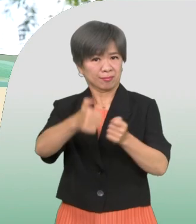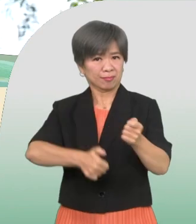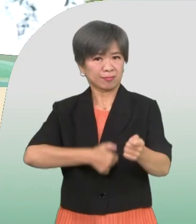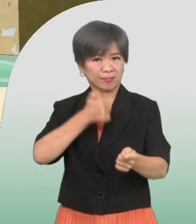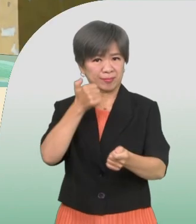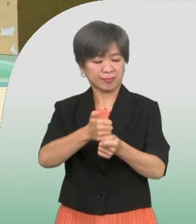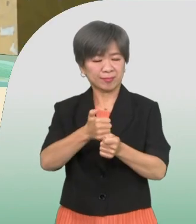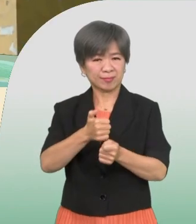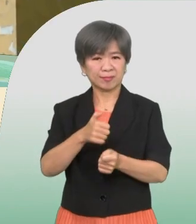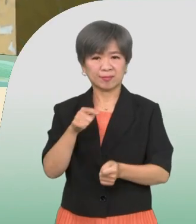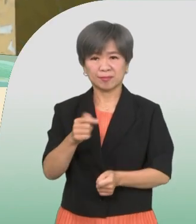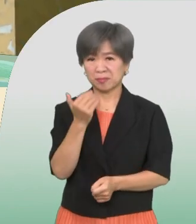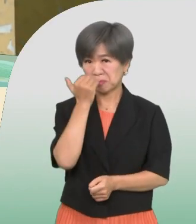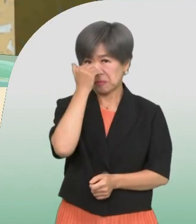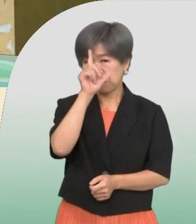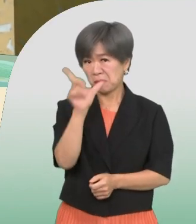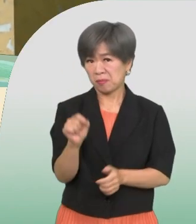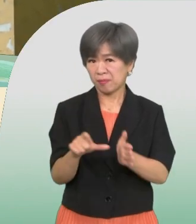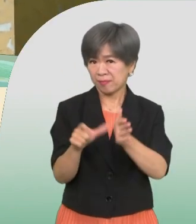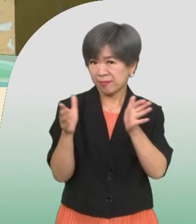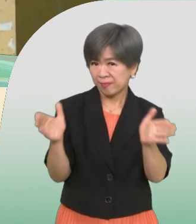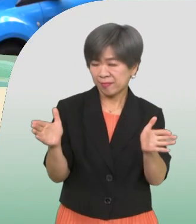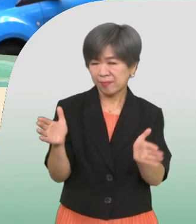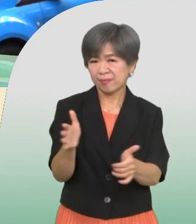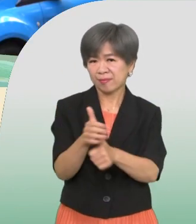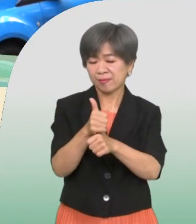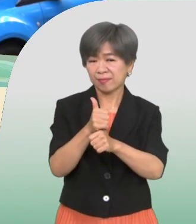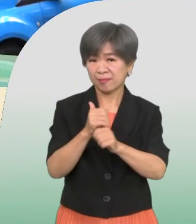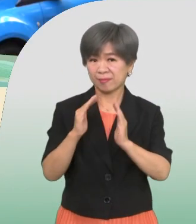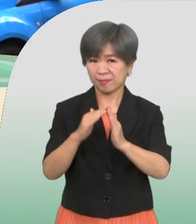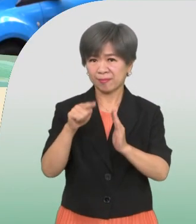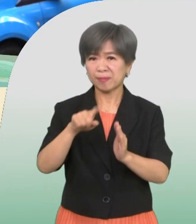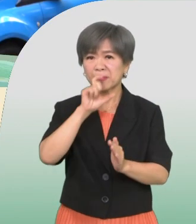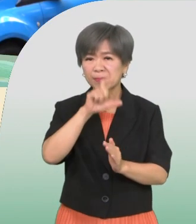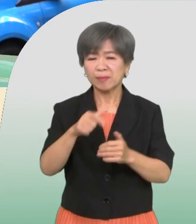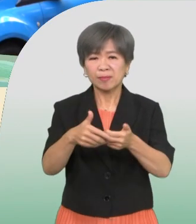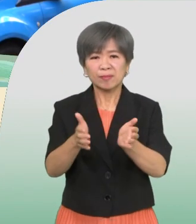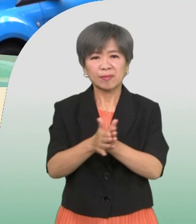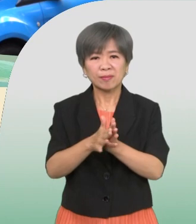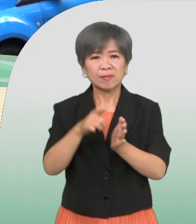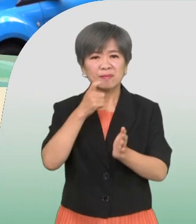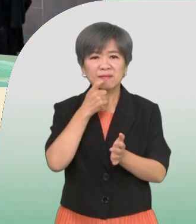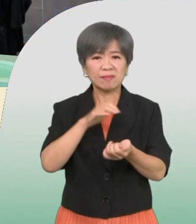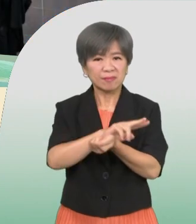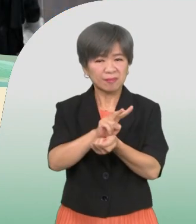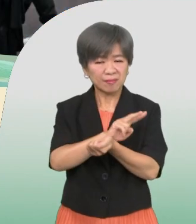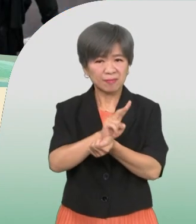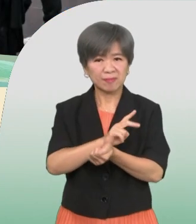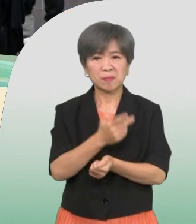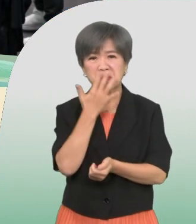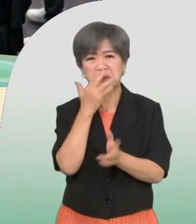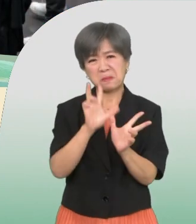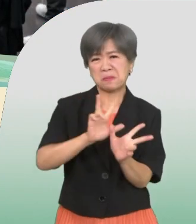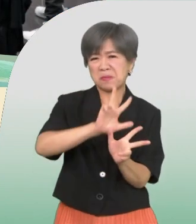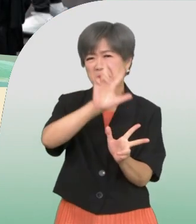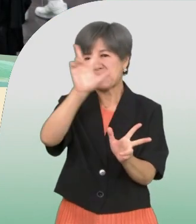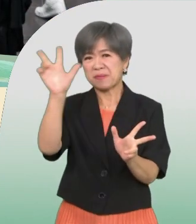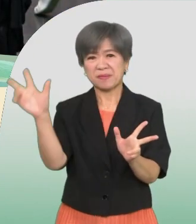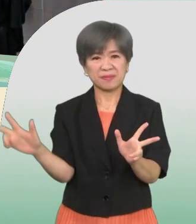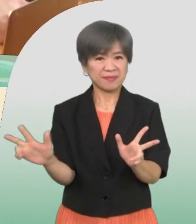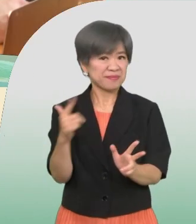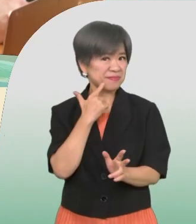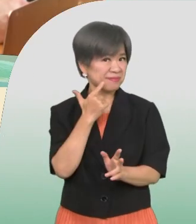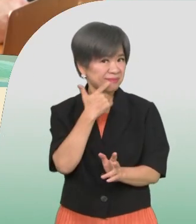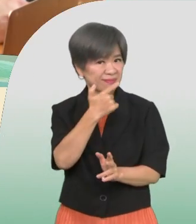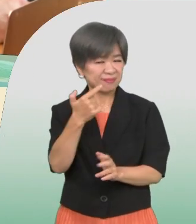的。同时在亚的期间，我们人的速度独棒的韩国黑本亚的采访大半都讲讲讲，